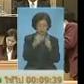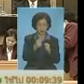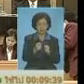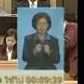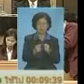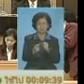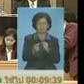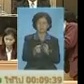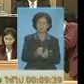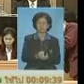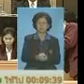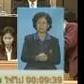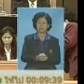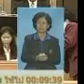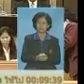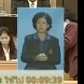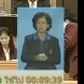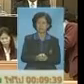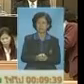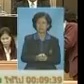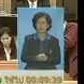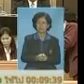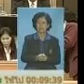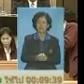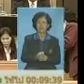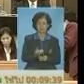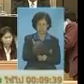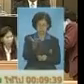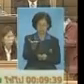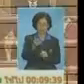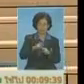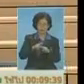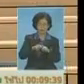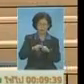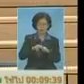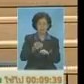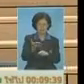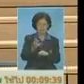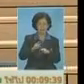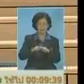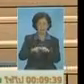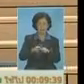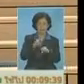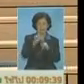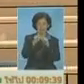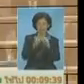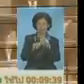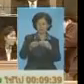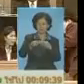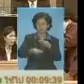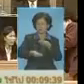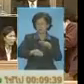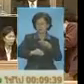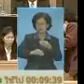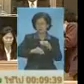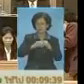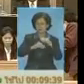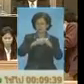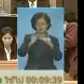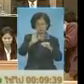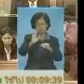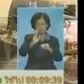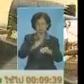กระทู้สดถามได้ท่านเดียวท่านแม่นข้อบังคับของผมอีกเชิญนั่งก่อนครับนั่งท่านนั่งครับไม่ได้ฮะมันจะถามซ้ำกันไม่ได้ท่านนั่งก่อนครับเชิญท่านรองย